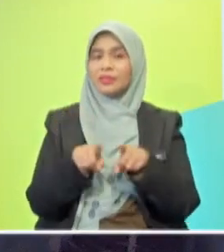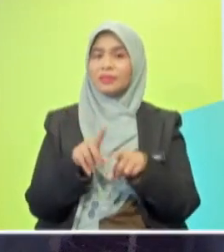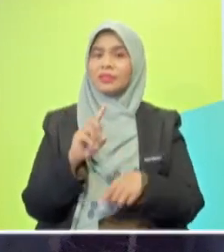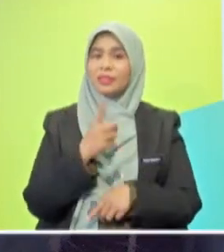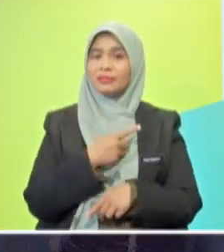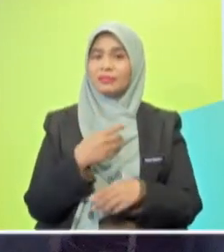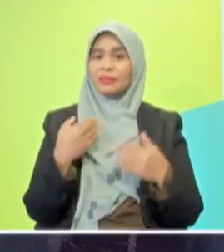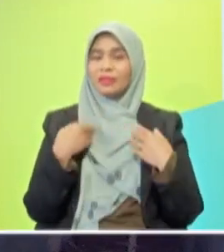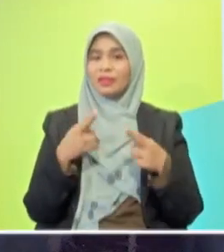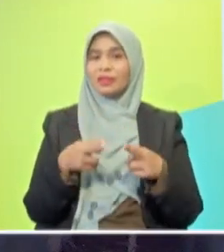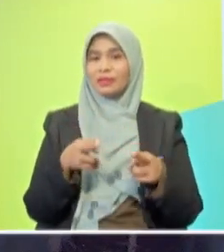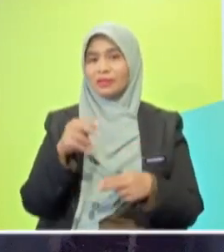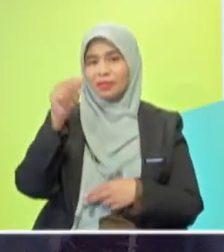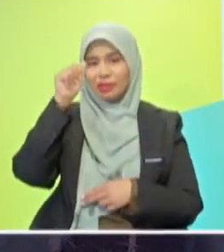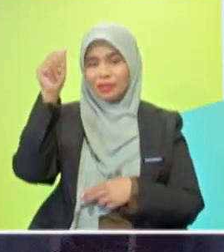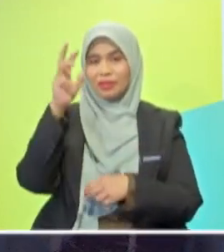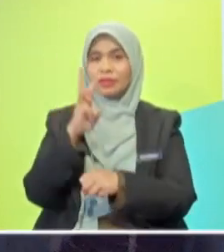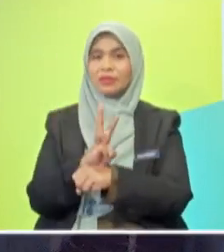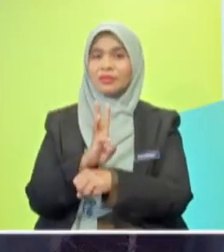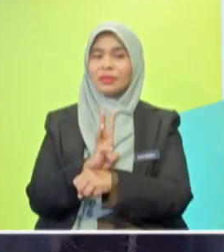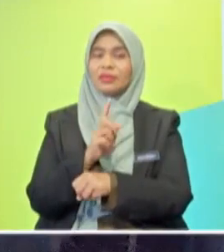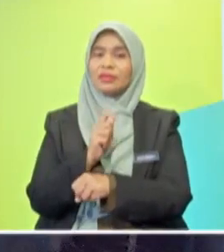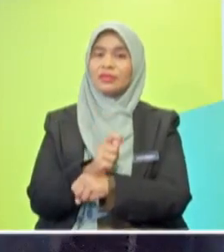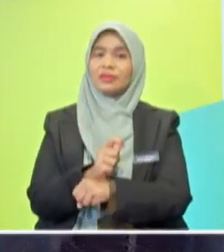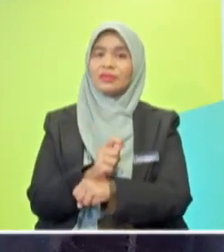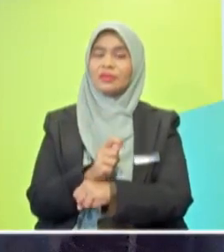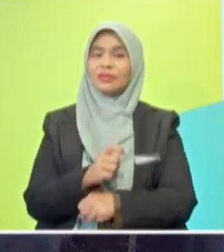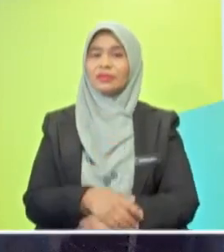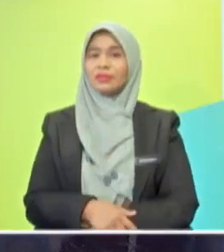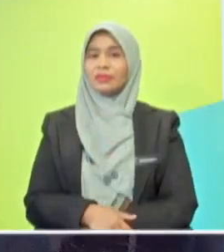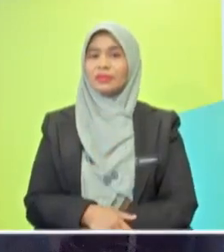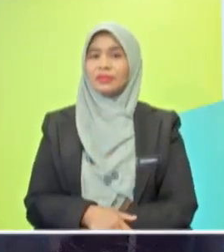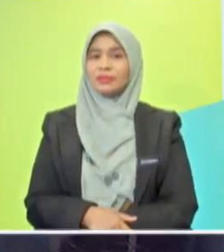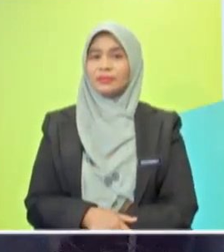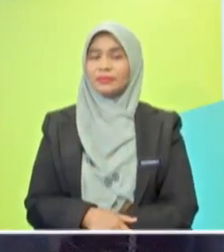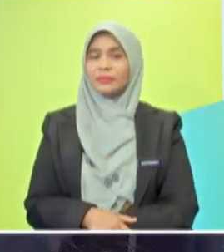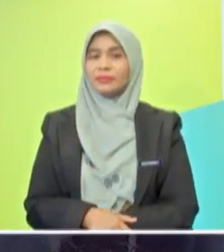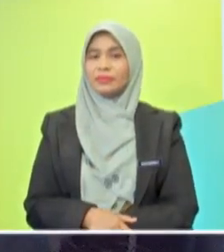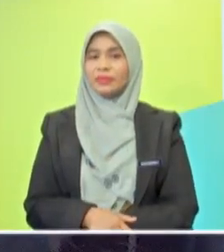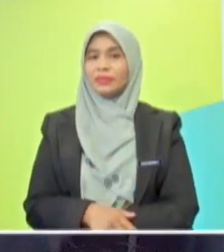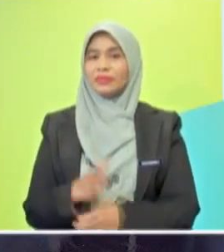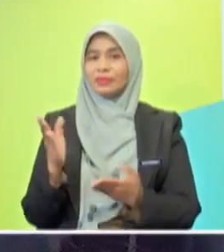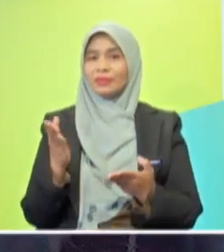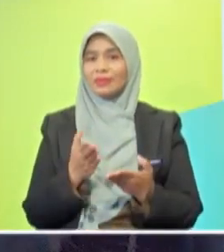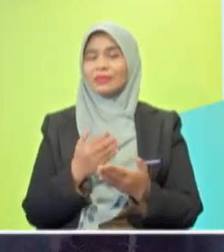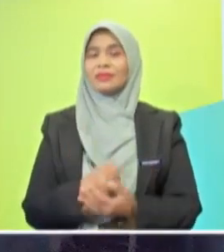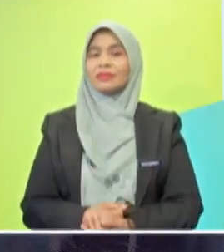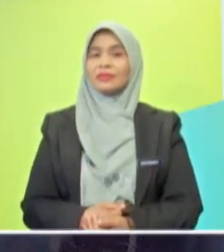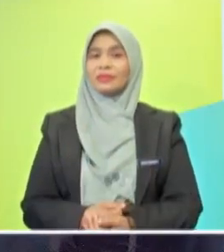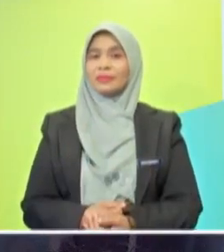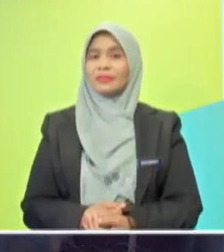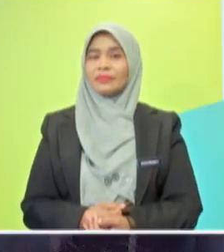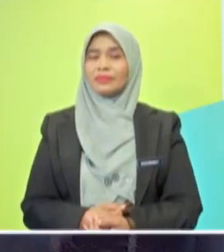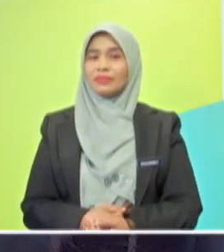kita jumpa lagi. Assalamualaikum warahmatullahi wabarakatuh. Ila liqa ma'assalama. Dipersilakan Ustazah.